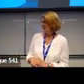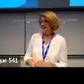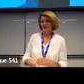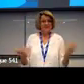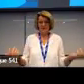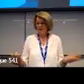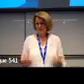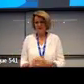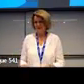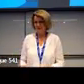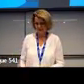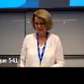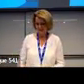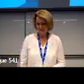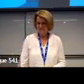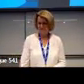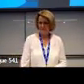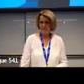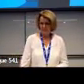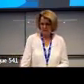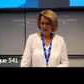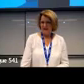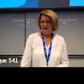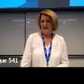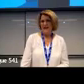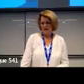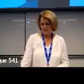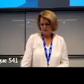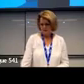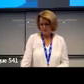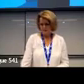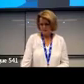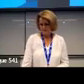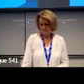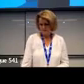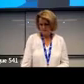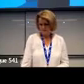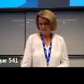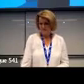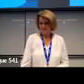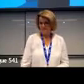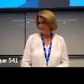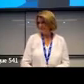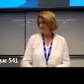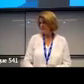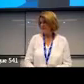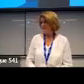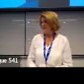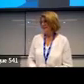sortes, dans diverses langues d'ailleurs. Alors,